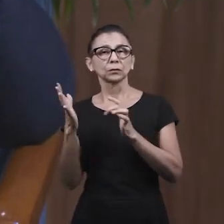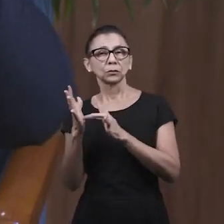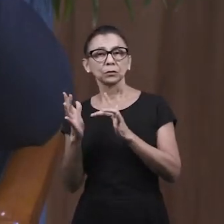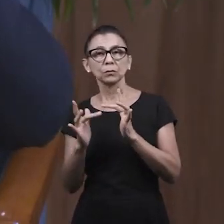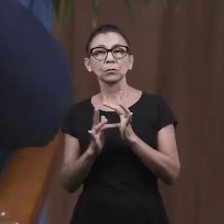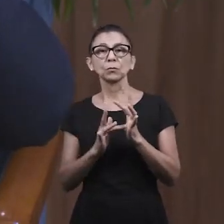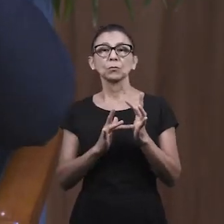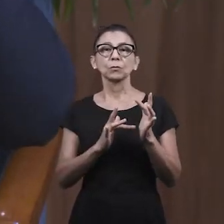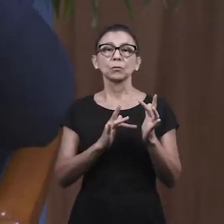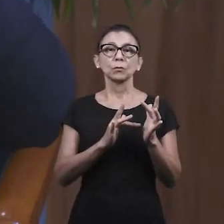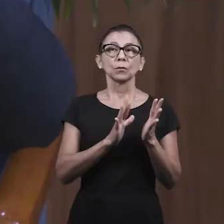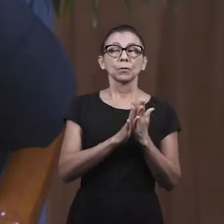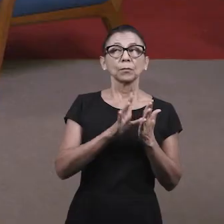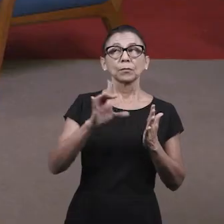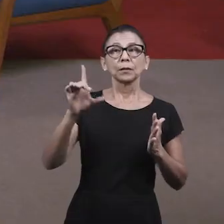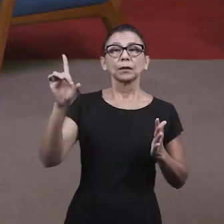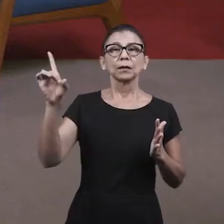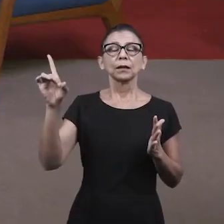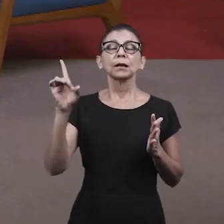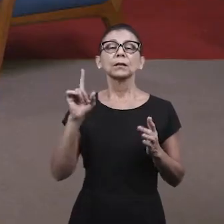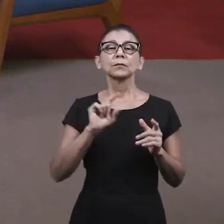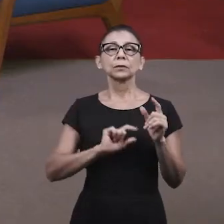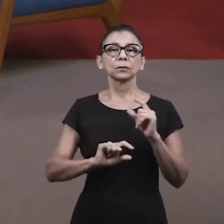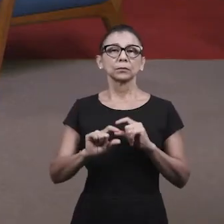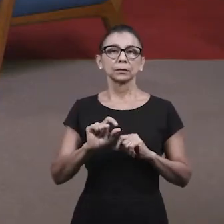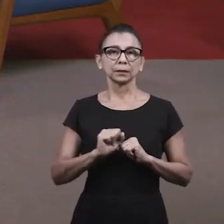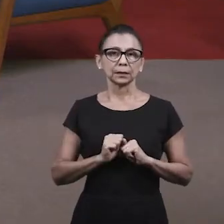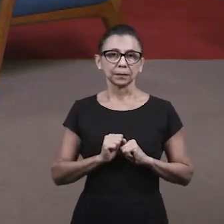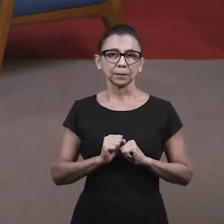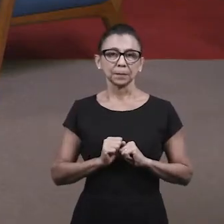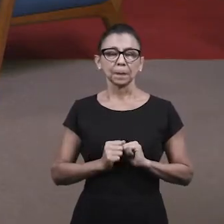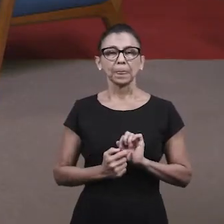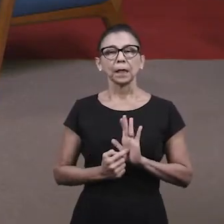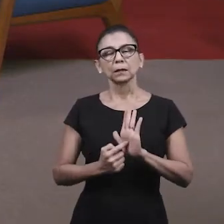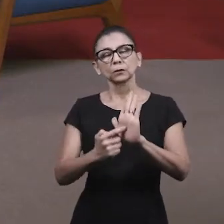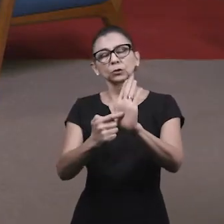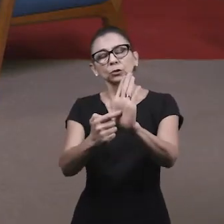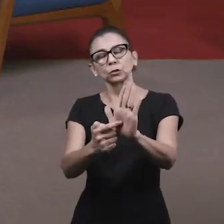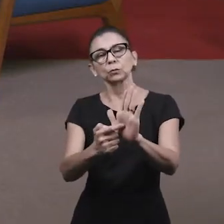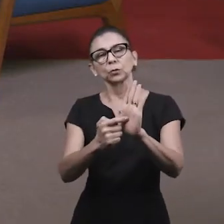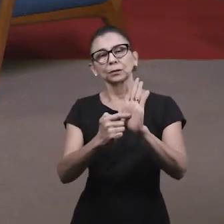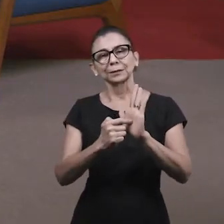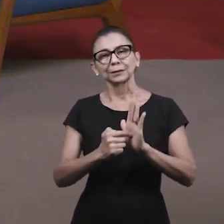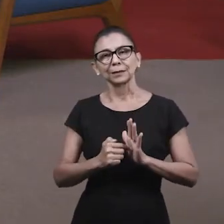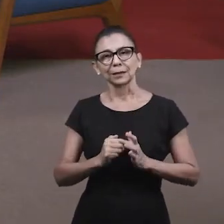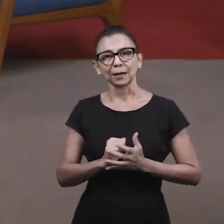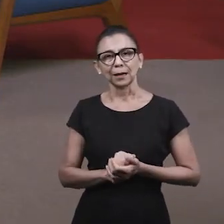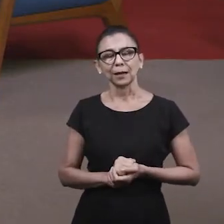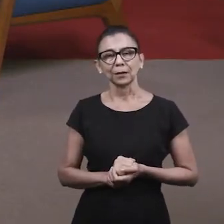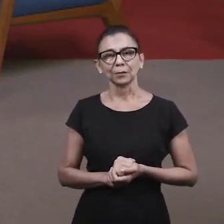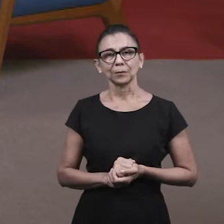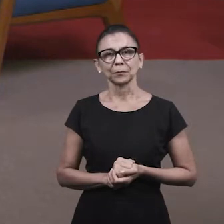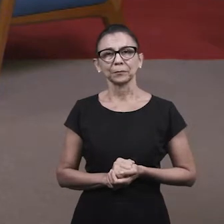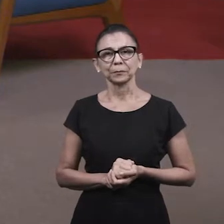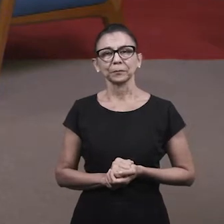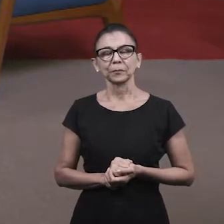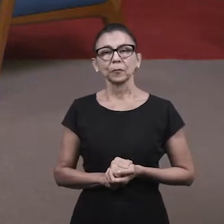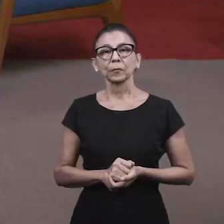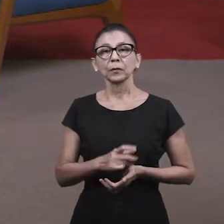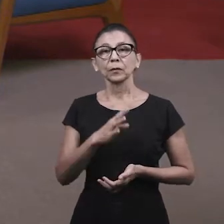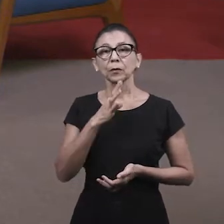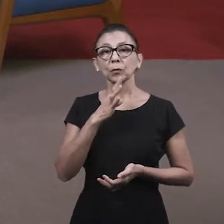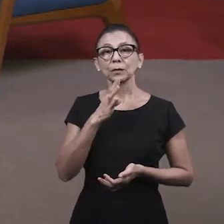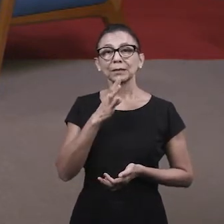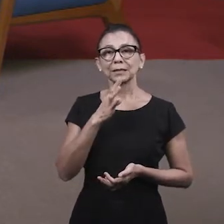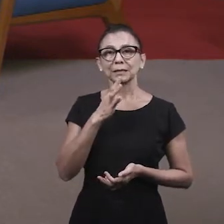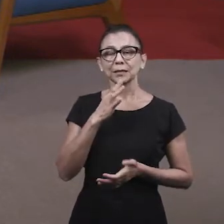La grande merveille de la révélation du Seigneur Jésus, de la parole, c'est d'apporter à l'homme